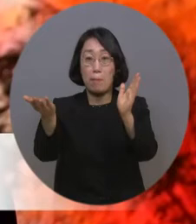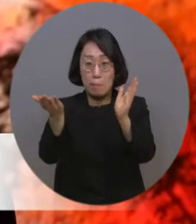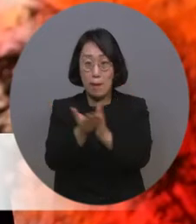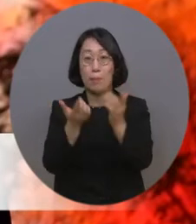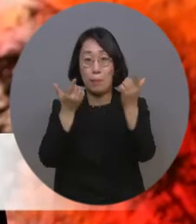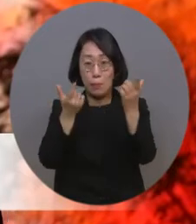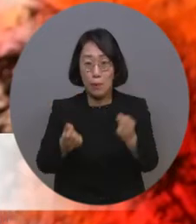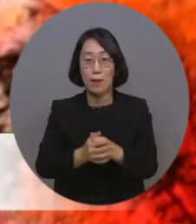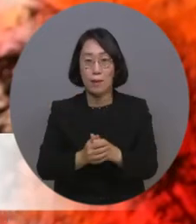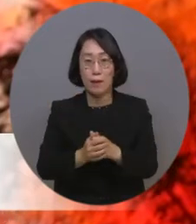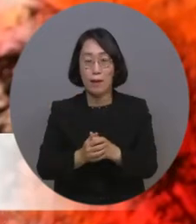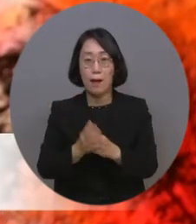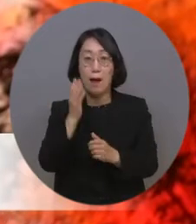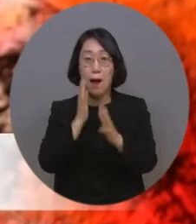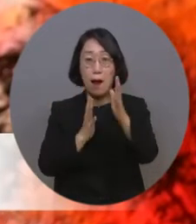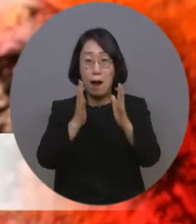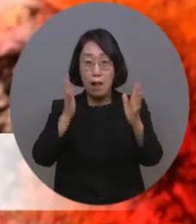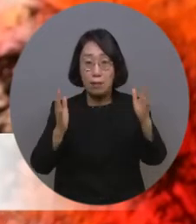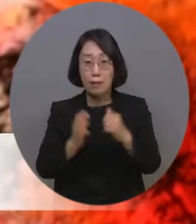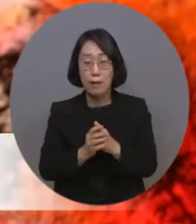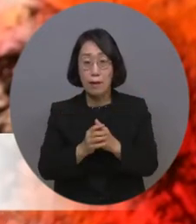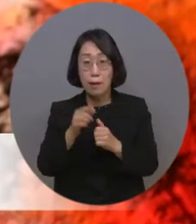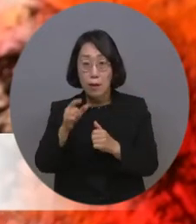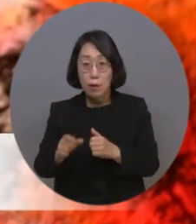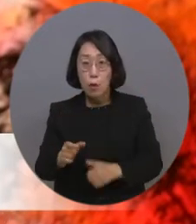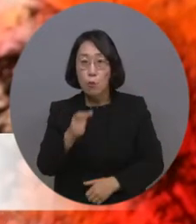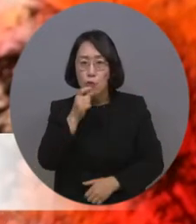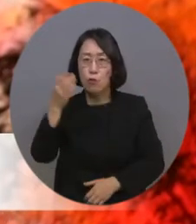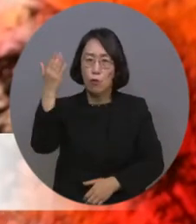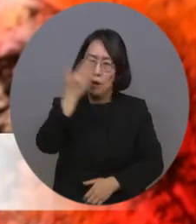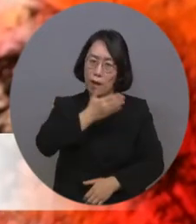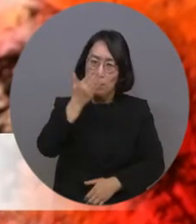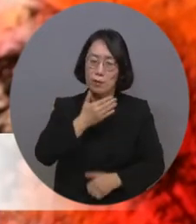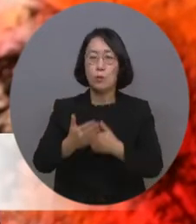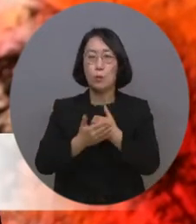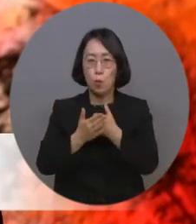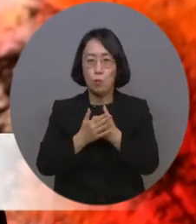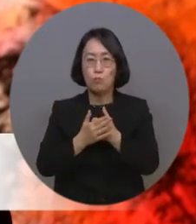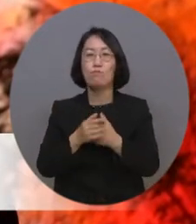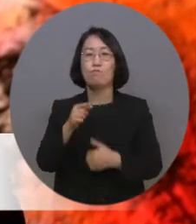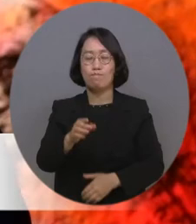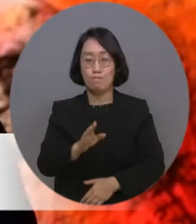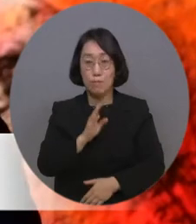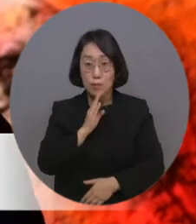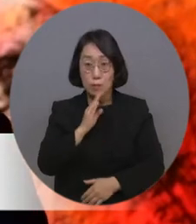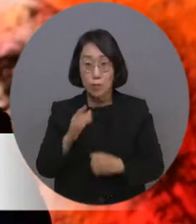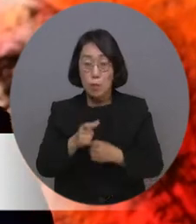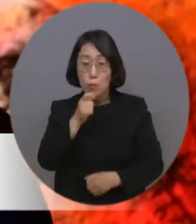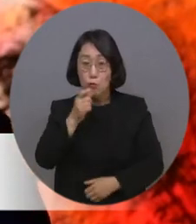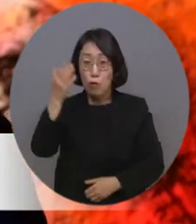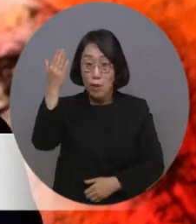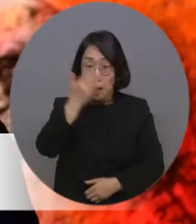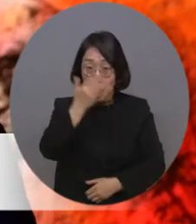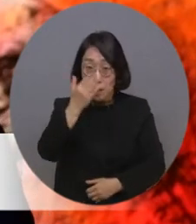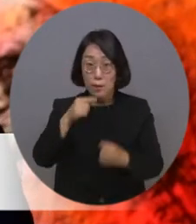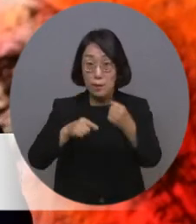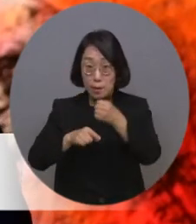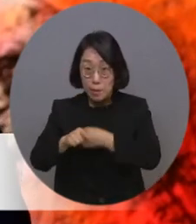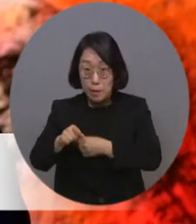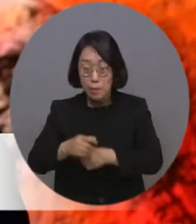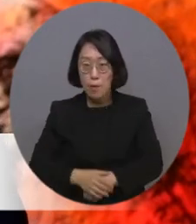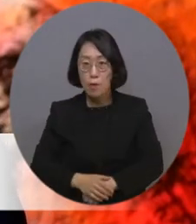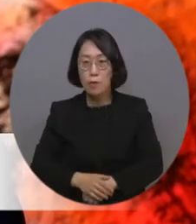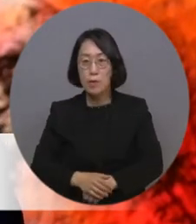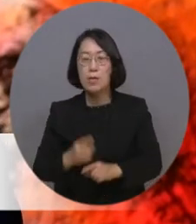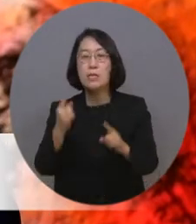갈대는 연꽃처럼 물을 정화시키는 그런 식물입니다. 그래서 물을 정화시킨다라는 것은